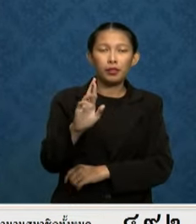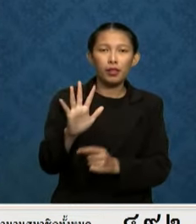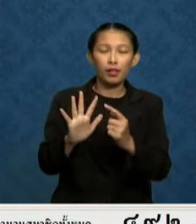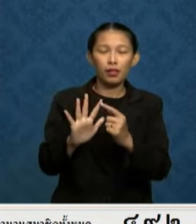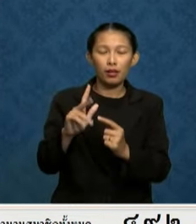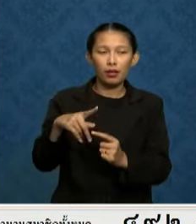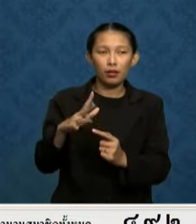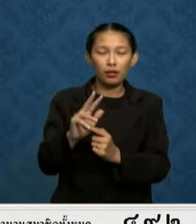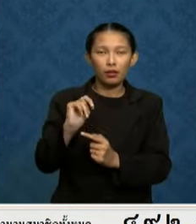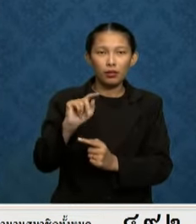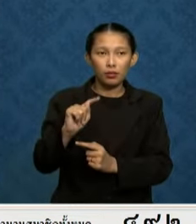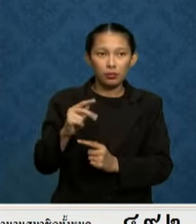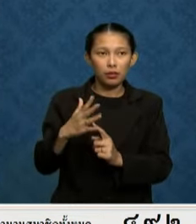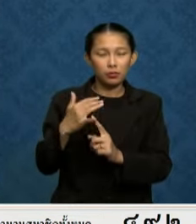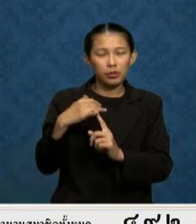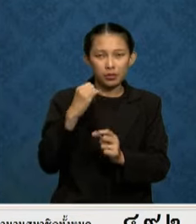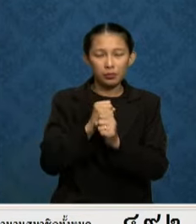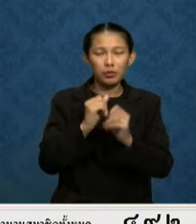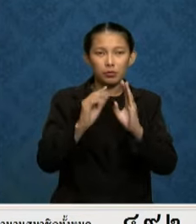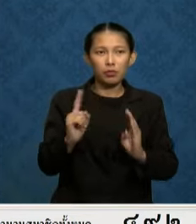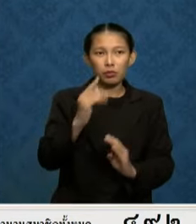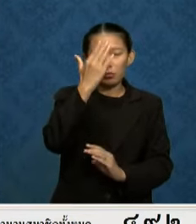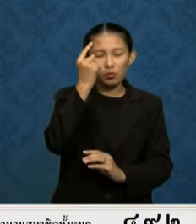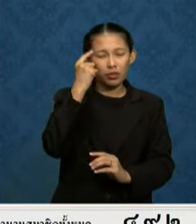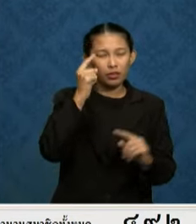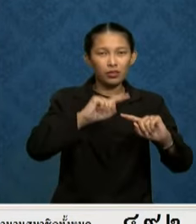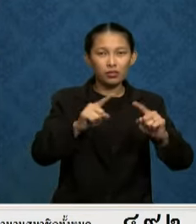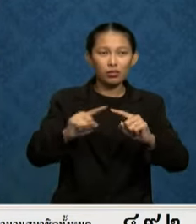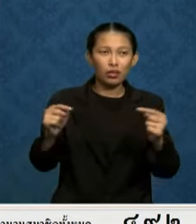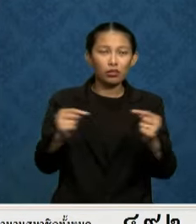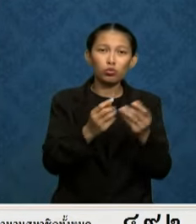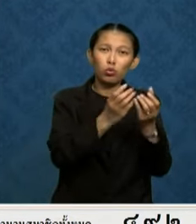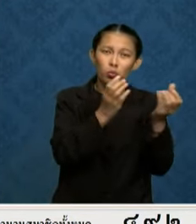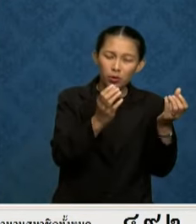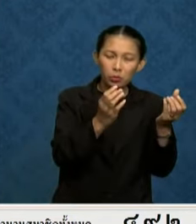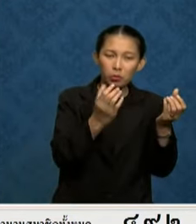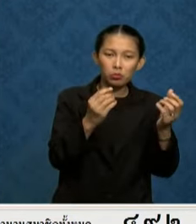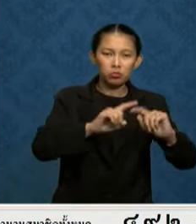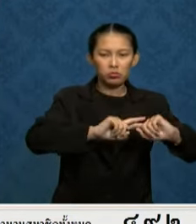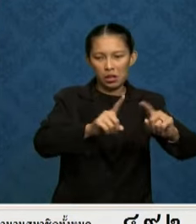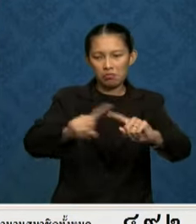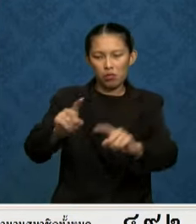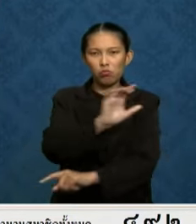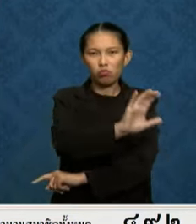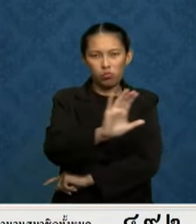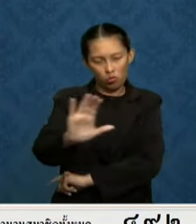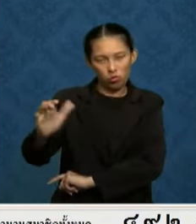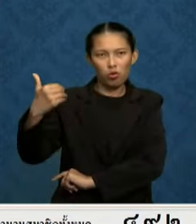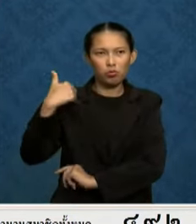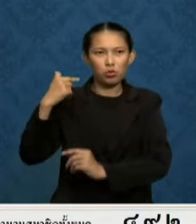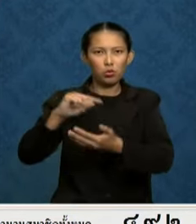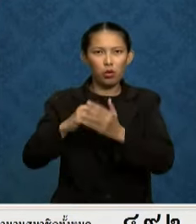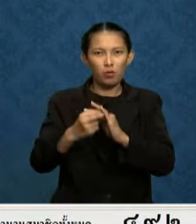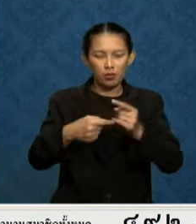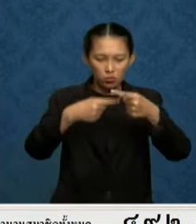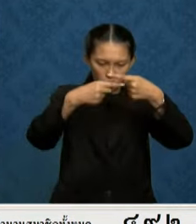้ลักษณะแบบนี้เพระวาวามเห็นต่างในเรื่รันูนบาง หมวดบ มาตรา มีควเหนต่างกัมากเราเรียงความเห็น